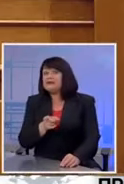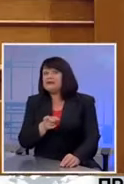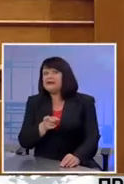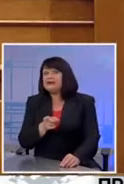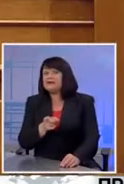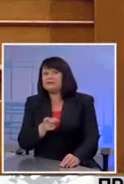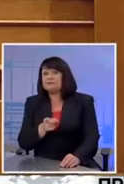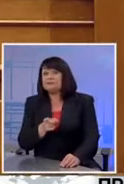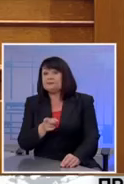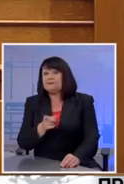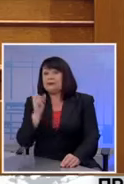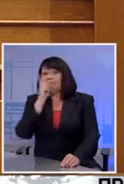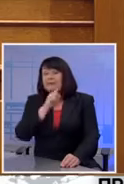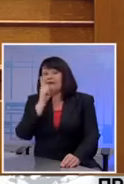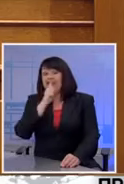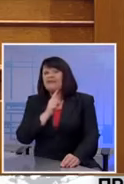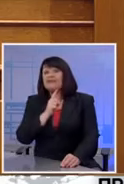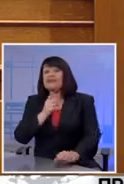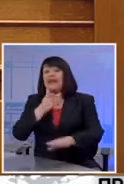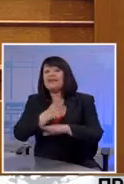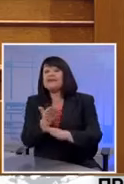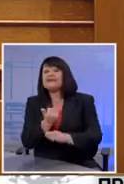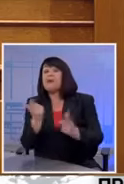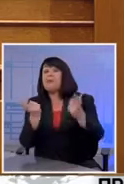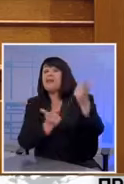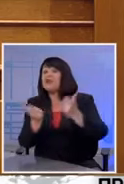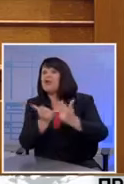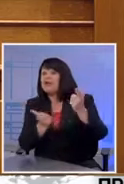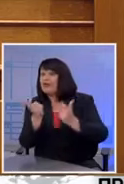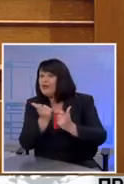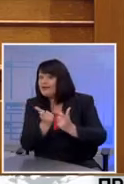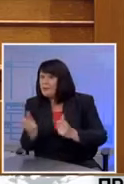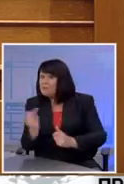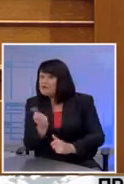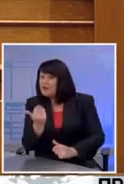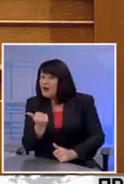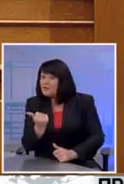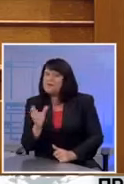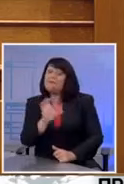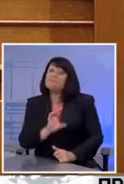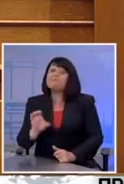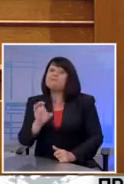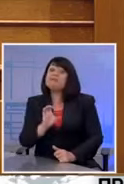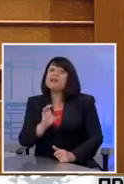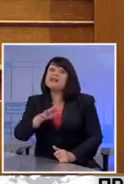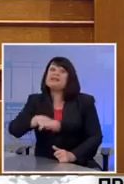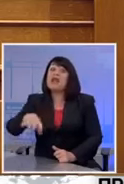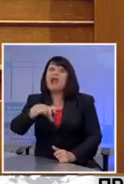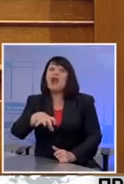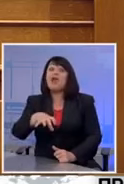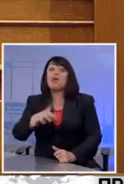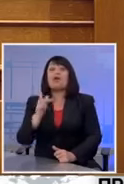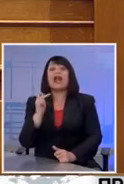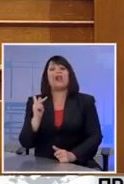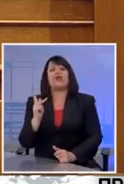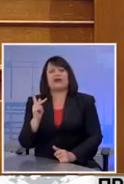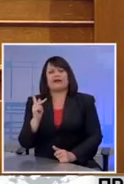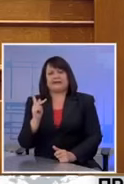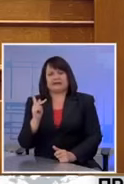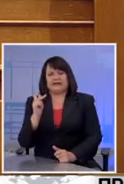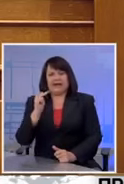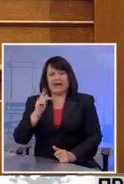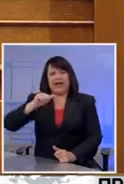Αλλού να ψάξετε θαλασσοδάνεια, κύριε Τσίπρα. Ψάξτε τα στον κύριο Καλογρίτσα,